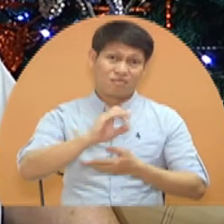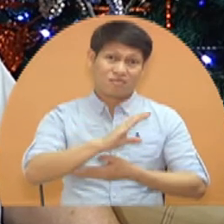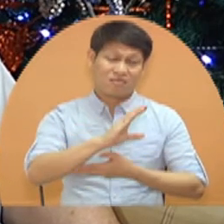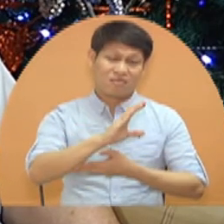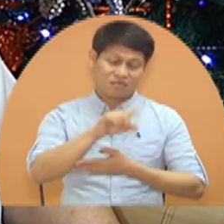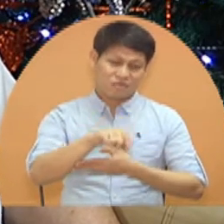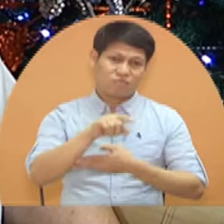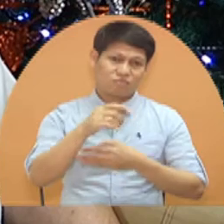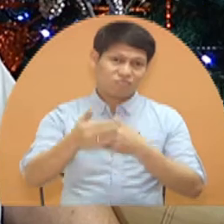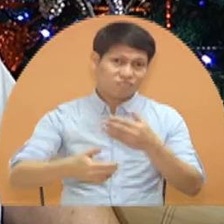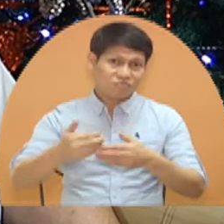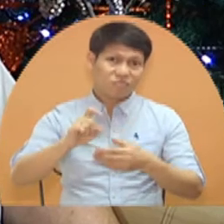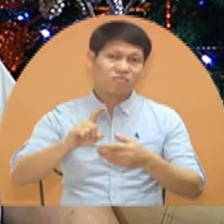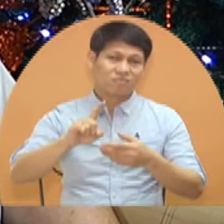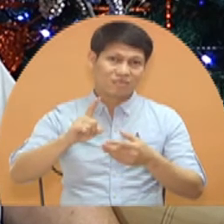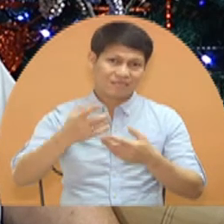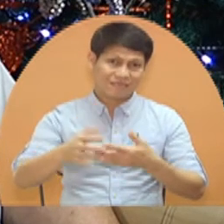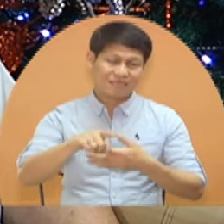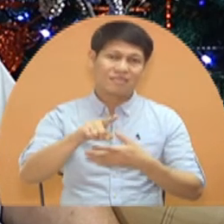ito ay gumaling.